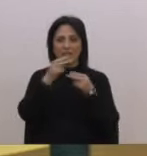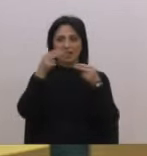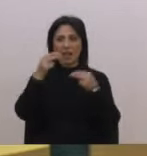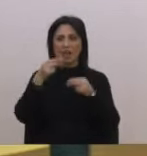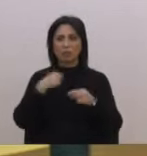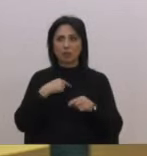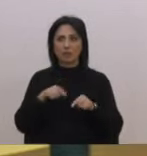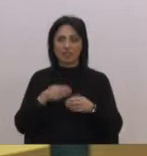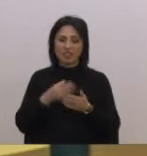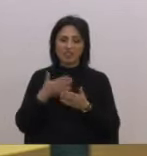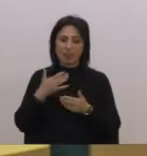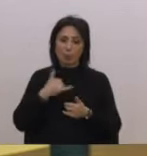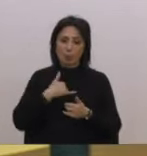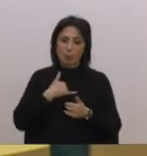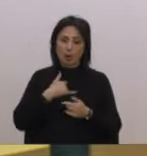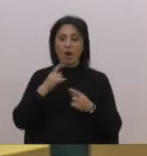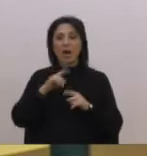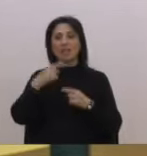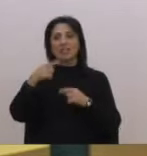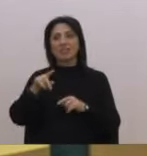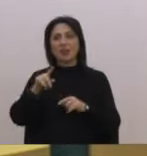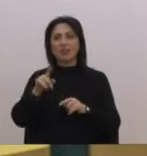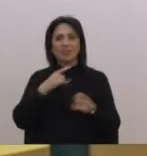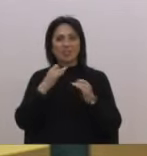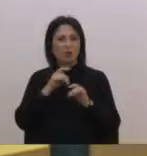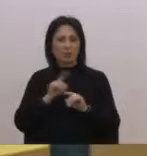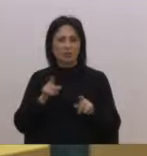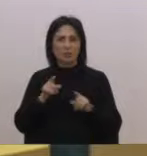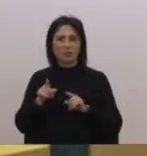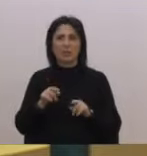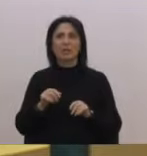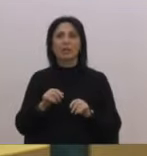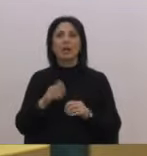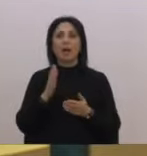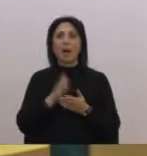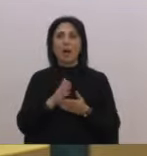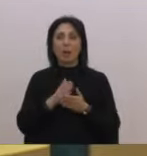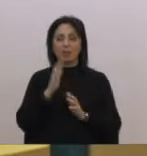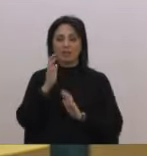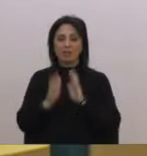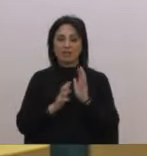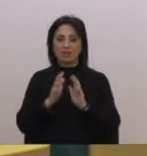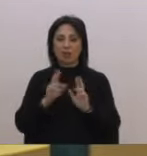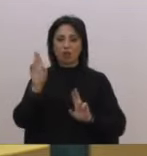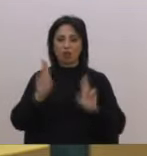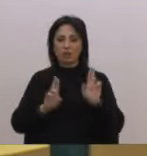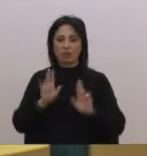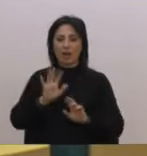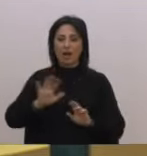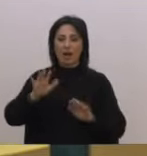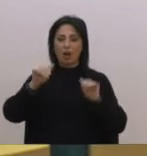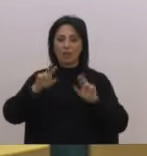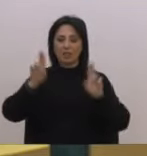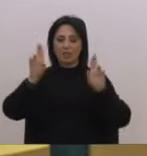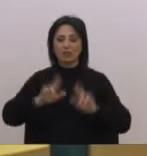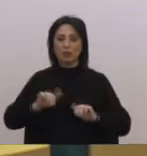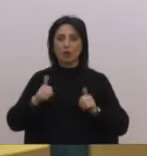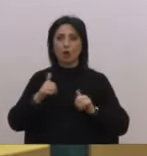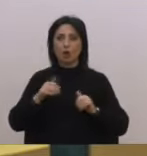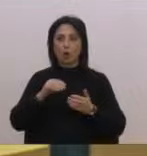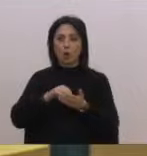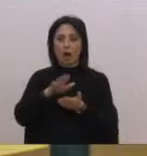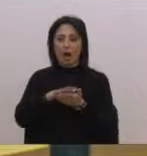ჩვენთან იქნება ძვირი, რაღაც სხვა, როგორ შეიძლება ასეთ საუბარი? ხო არის საერთაშორისო სტანდარტები, გაეროს დადგენილი წესები, როგორ უნდა